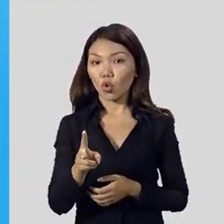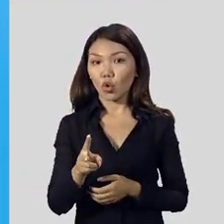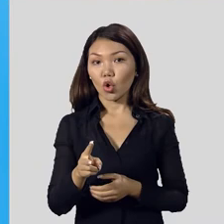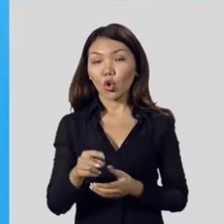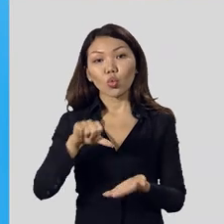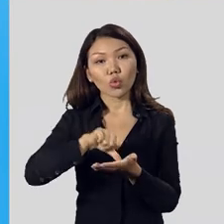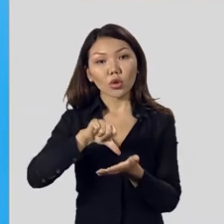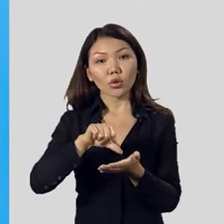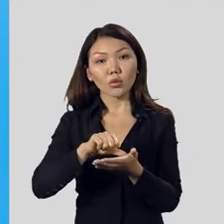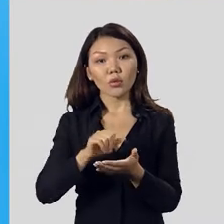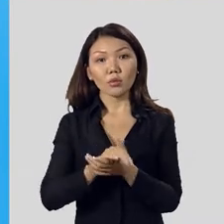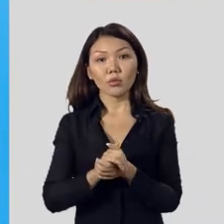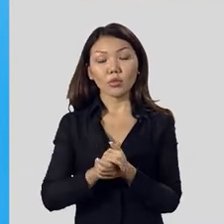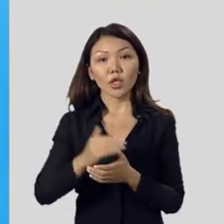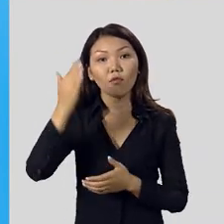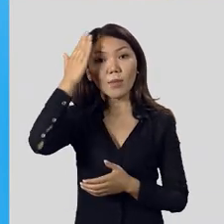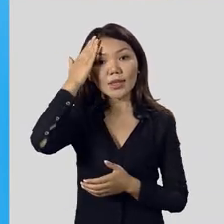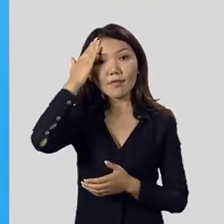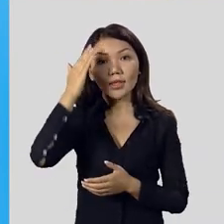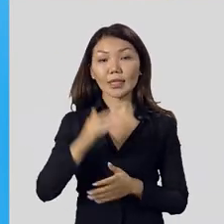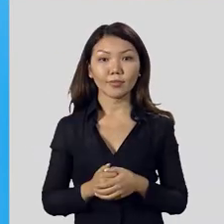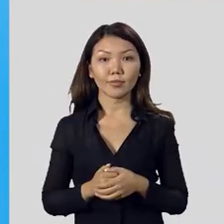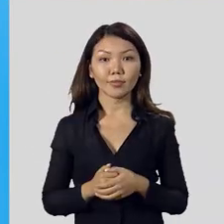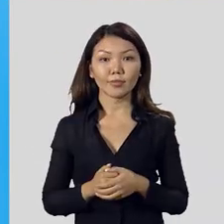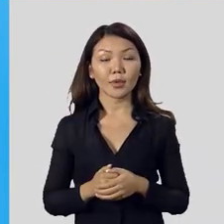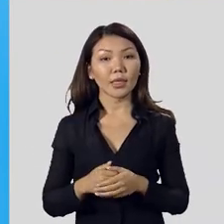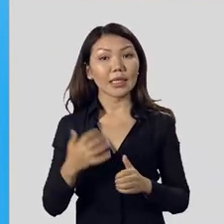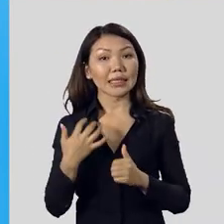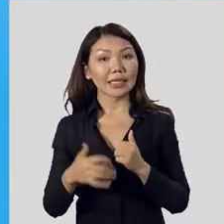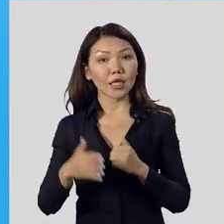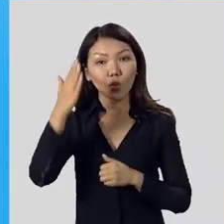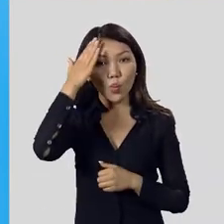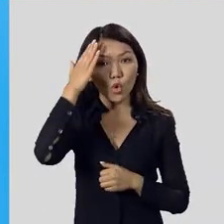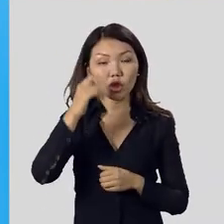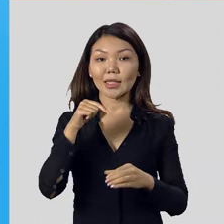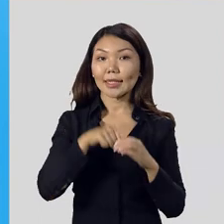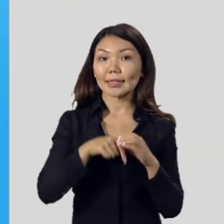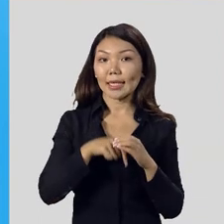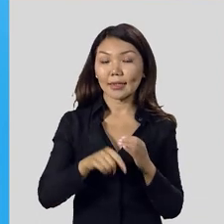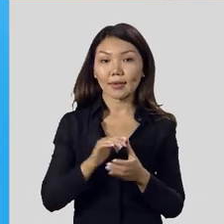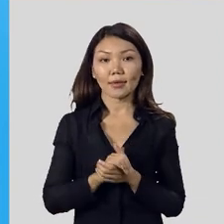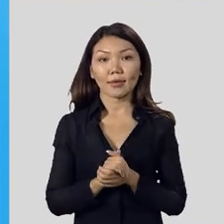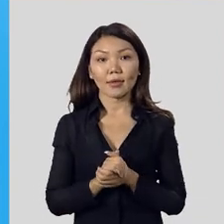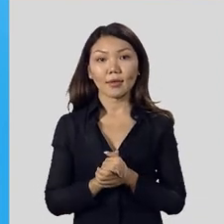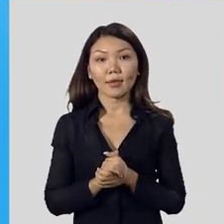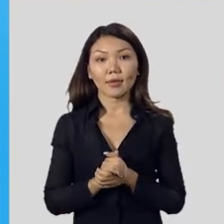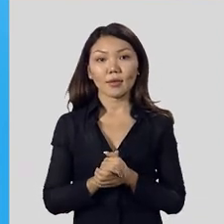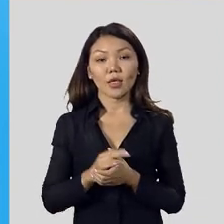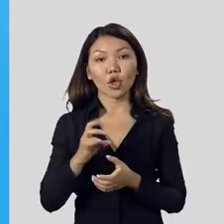в познавательной деятельности человека. Средний мозг состоит из